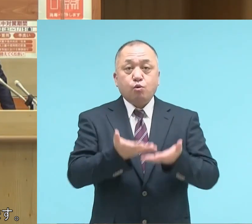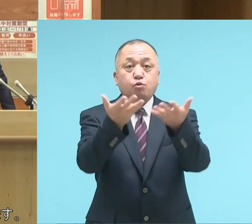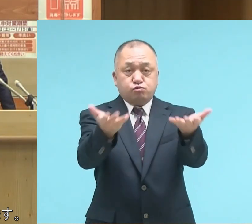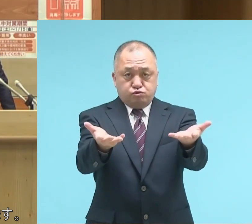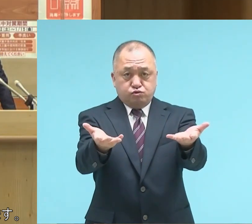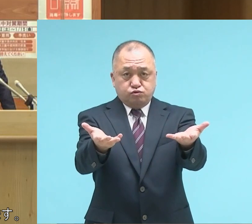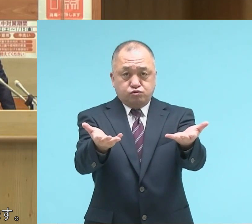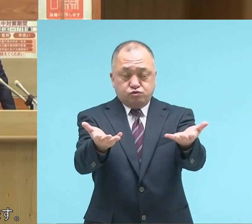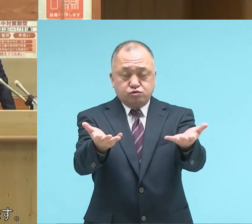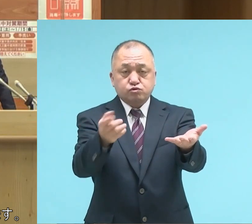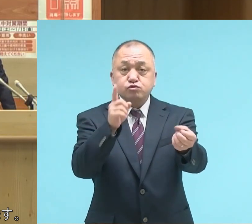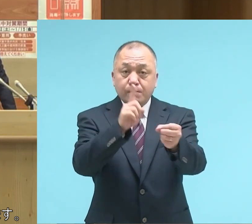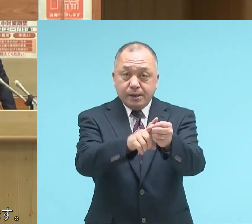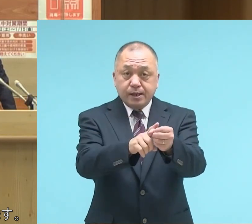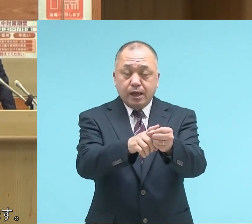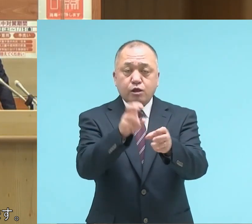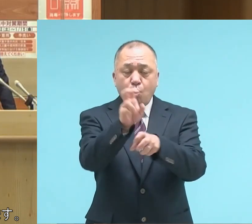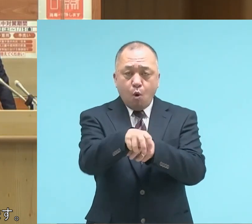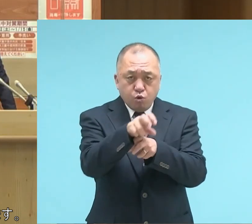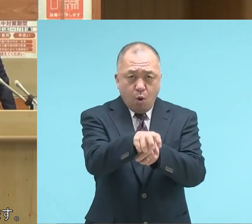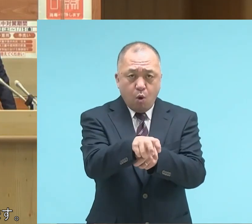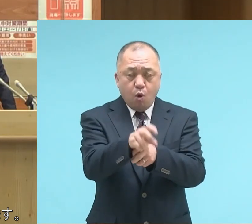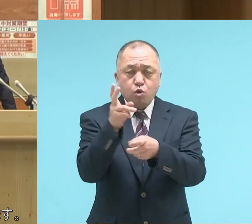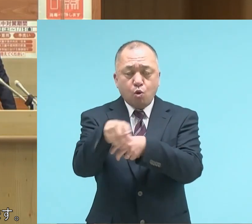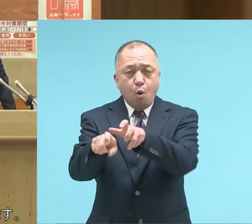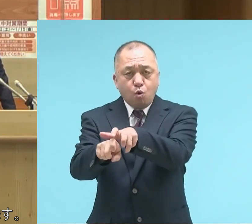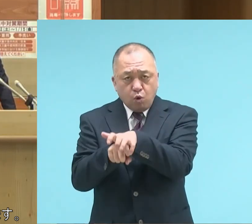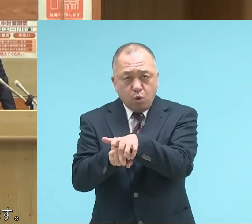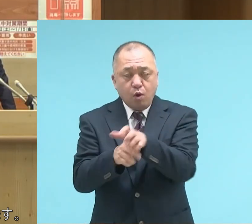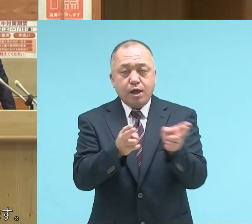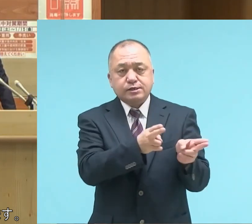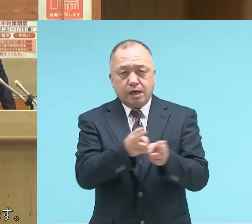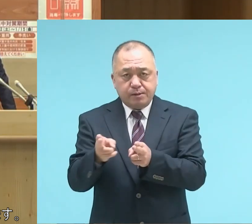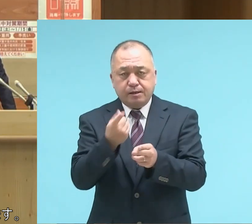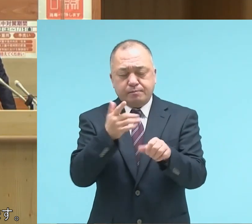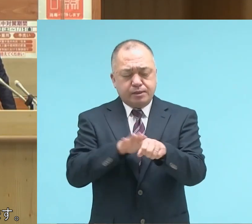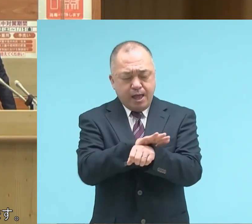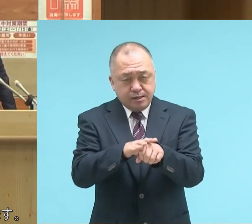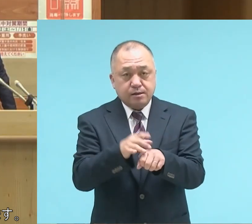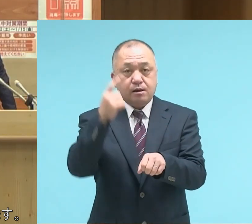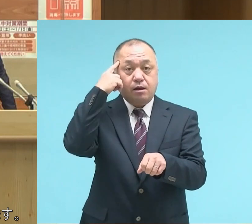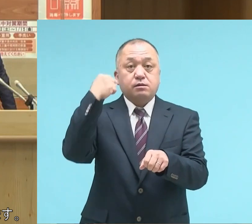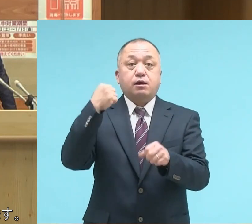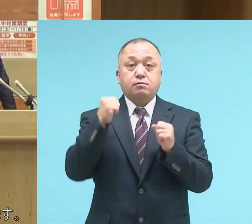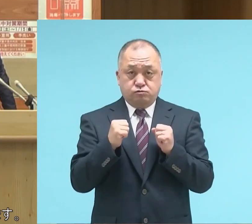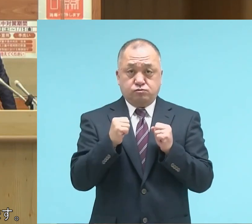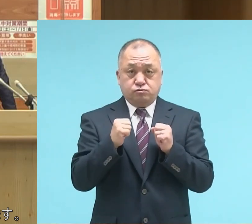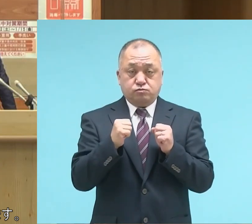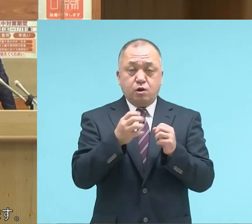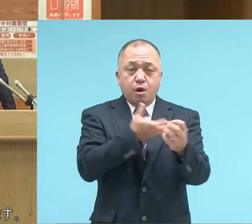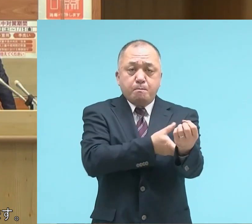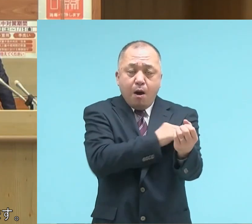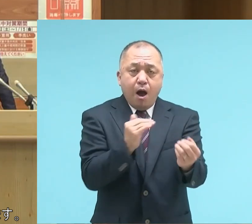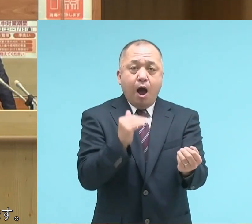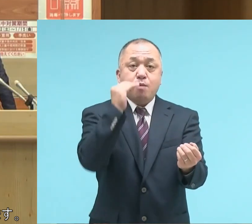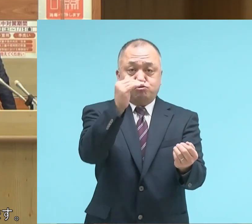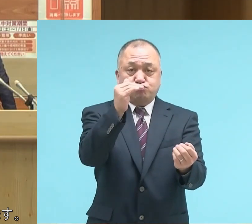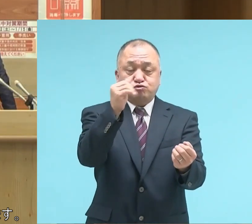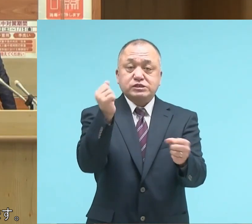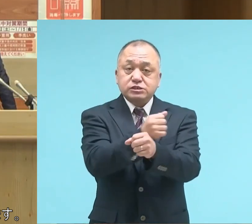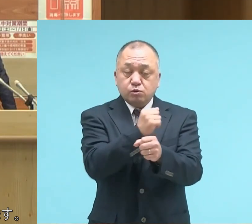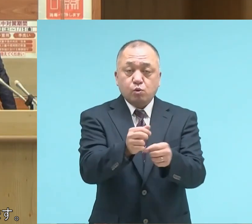く、農業、農村整備、還元需要というふうに考えておりまして、このパワーアップ事業の実施、整備にこれまでしっ